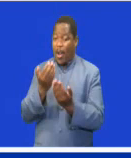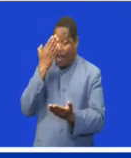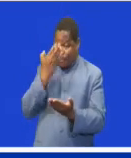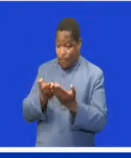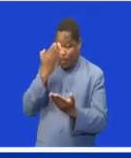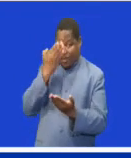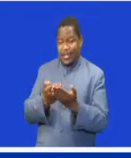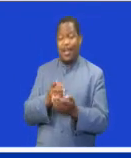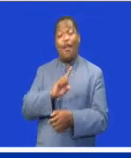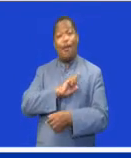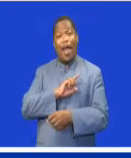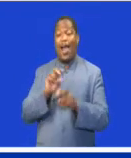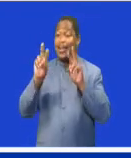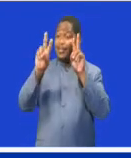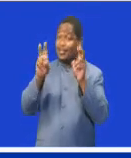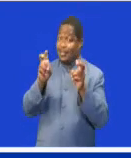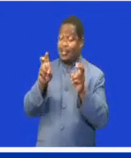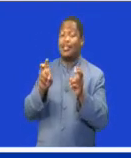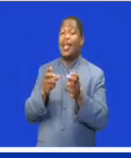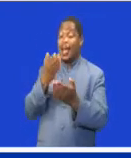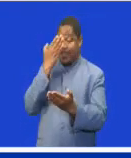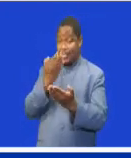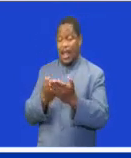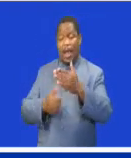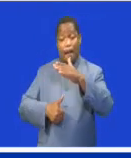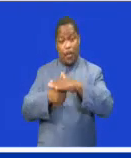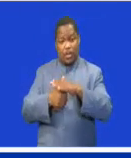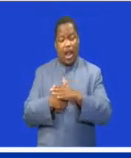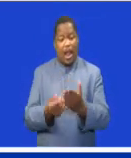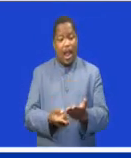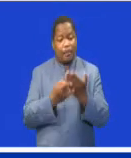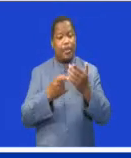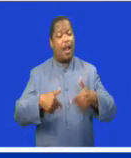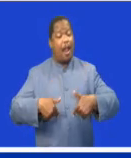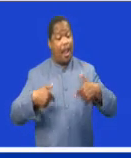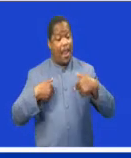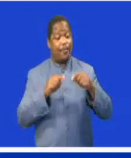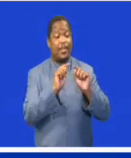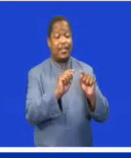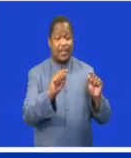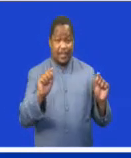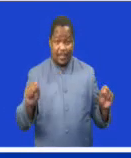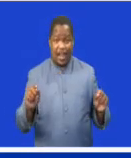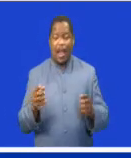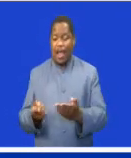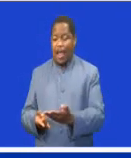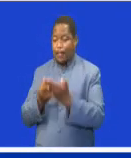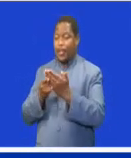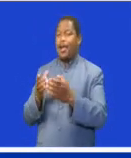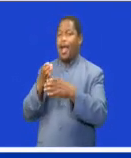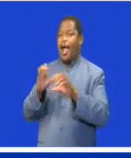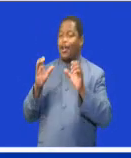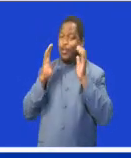etimpilweni tabo, iphindza ibe imcoka naseveni ngoba bantwana bali kusasa lalelive bangumliba